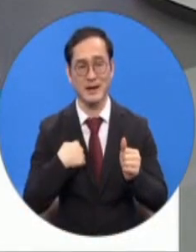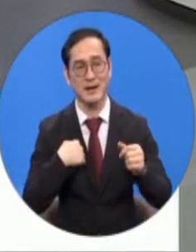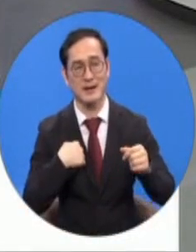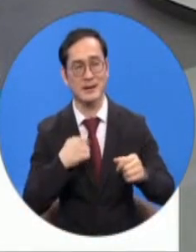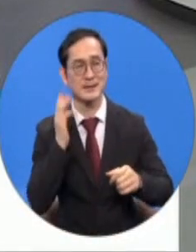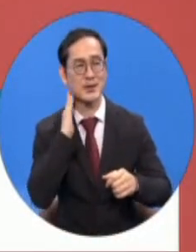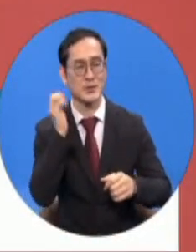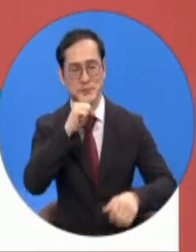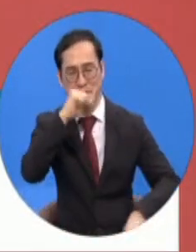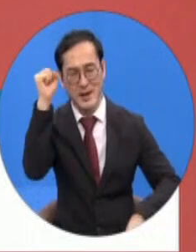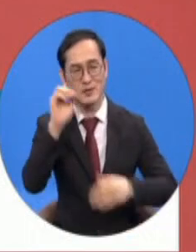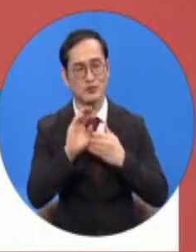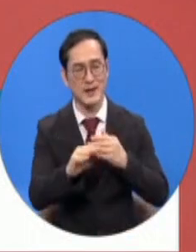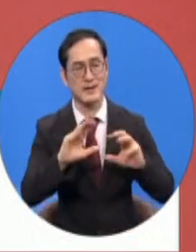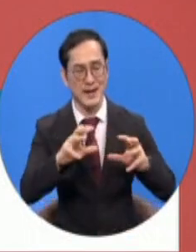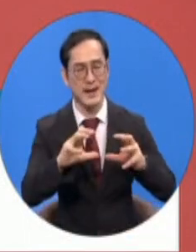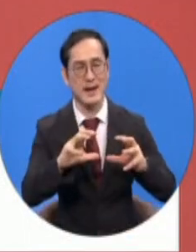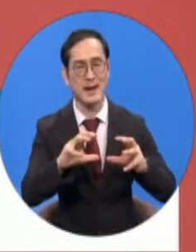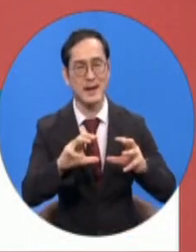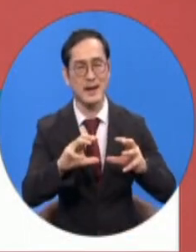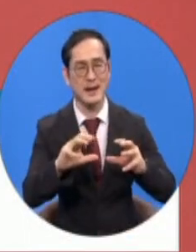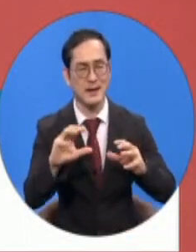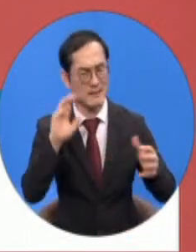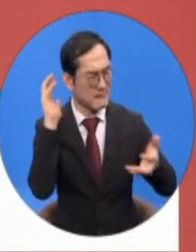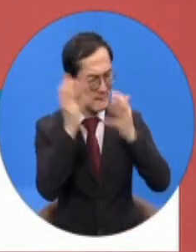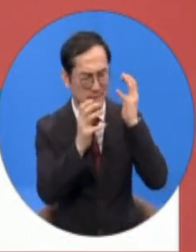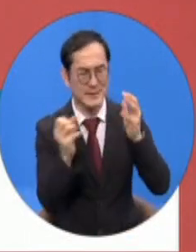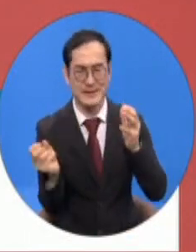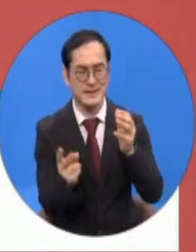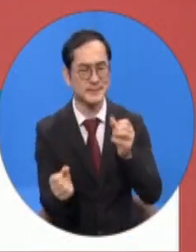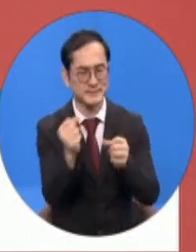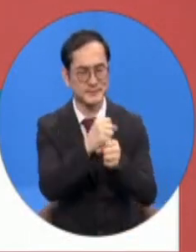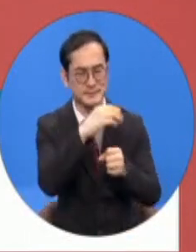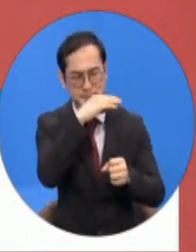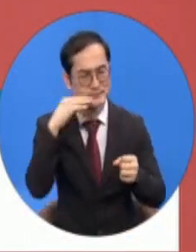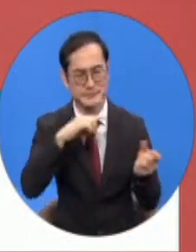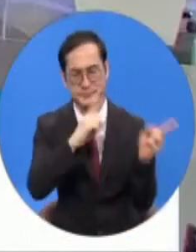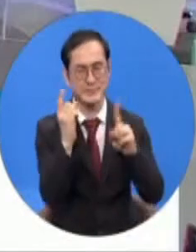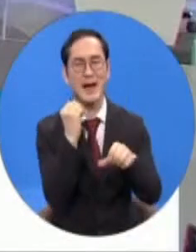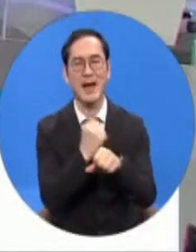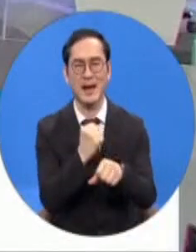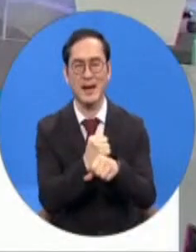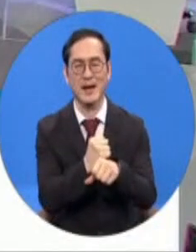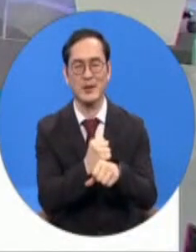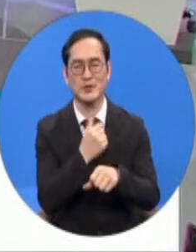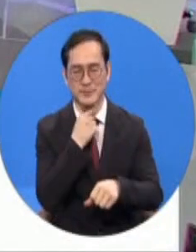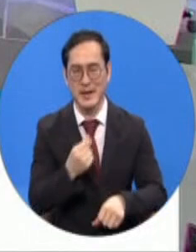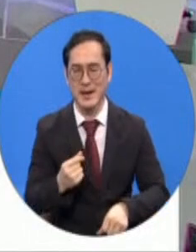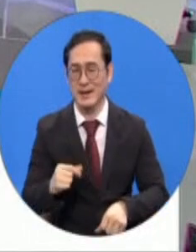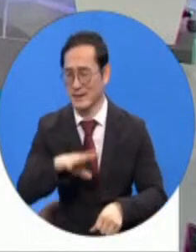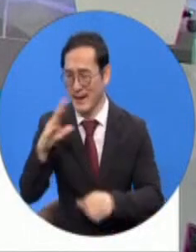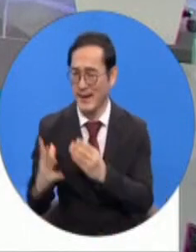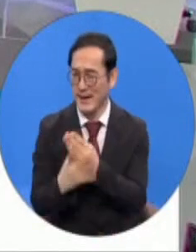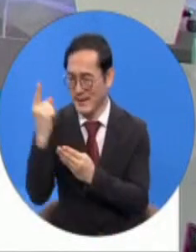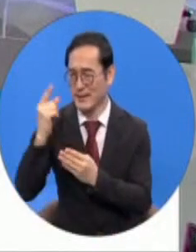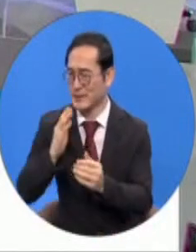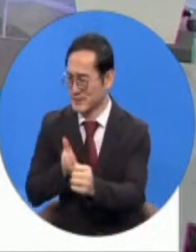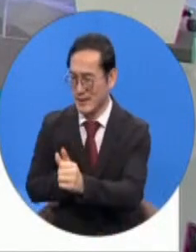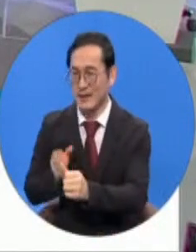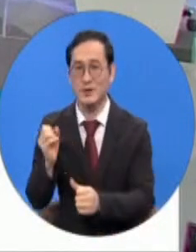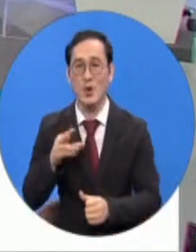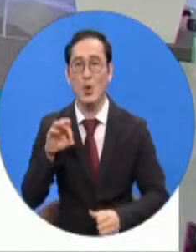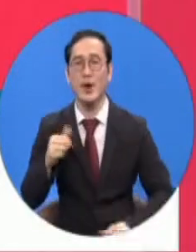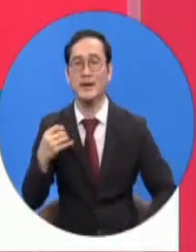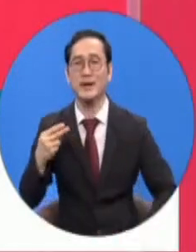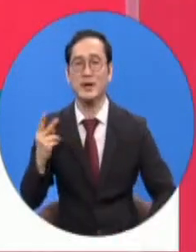이루고 나라를 정상화시키겠다면서 모두 원팀이 돼 무도한 정권을 교체하자고 밝혔습니다. 원희룡 전 지사도